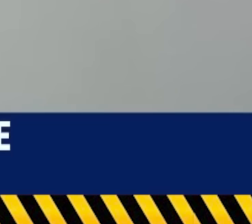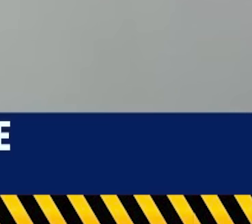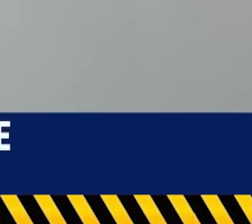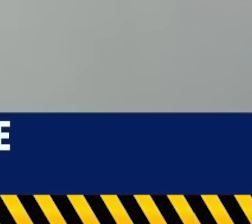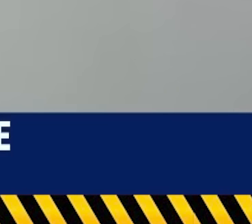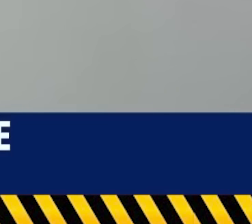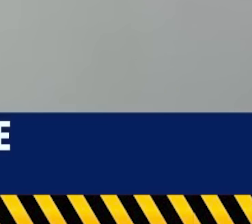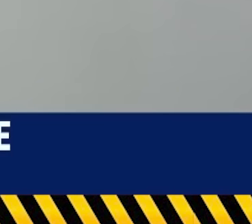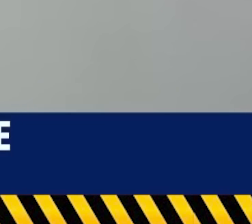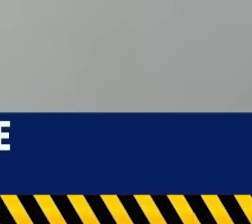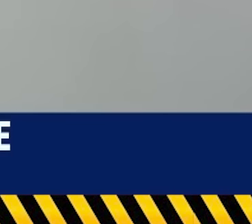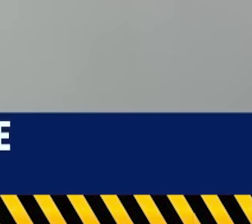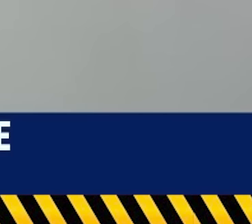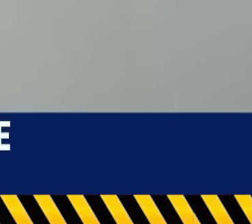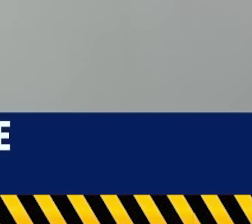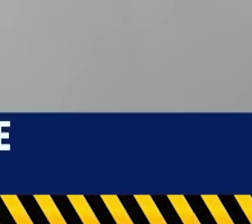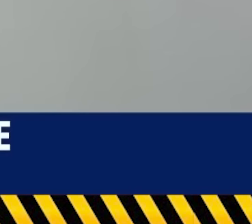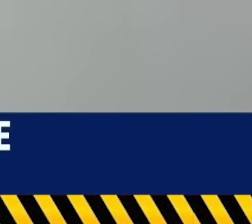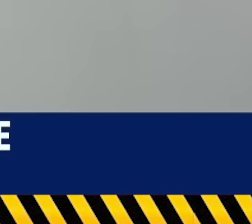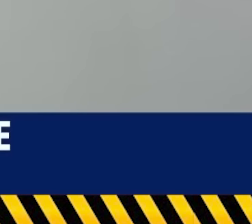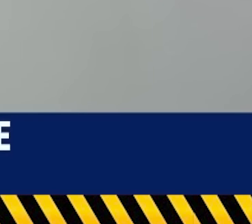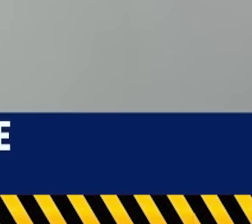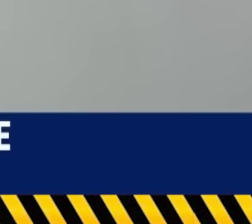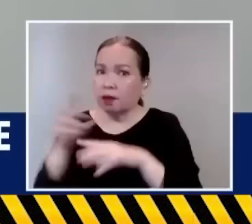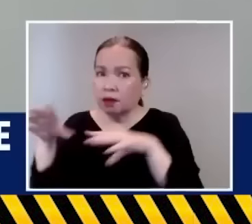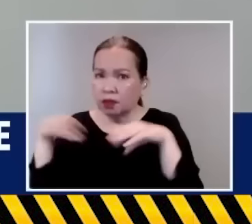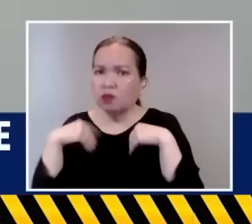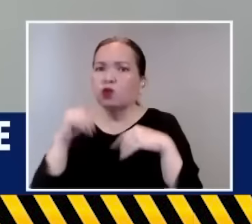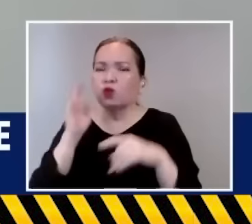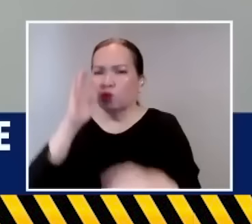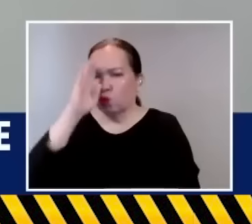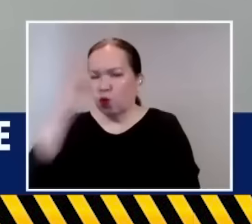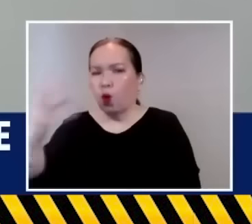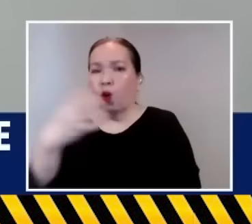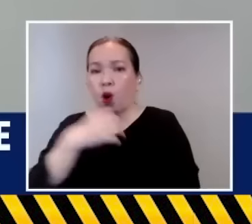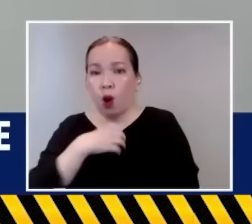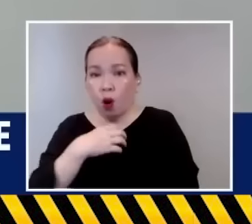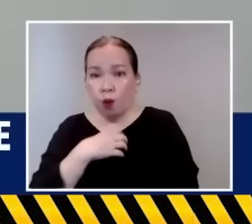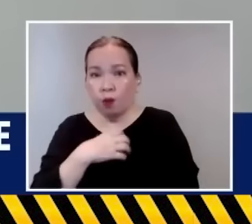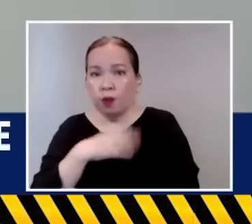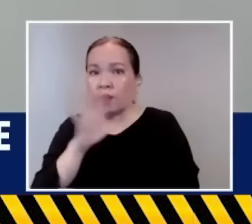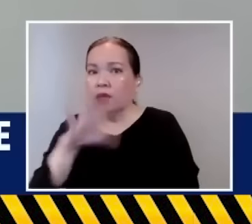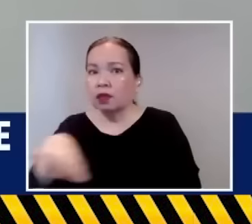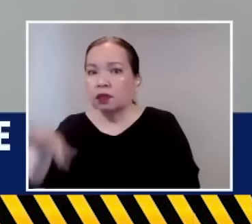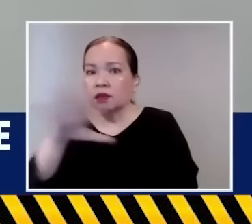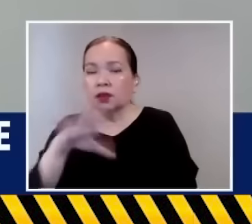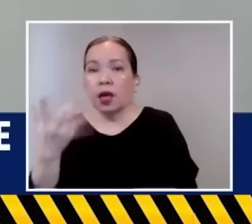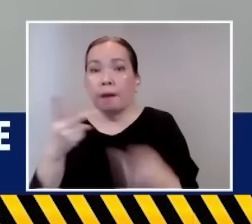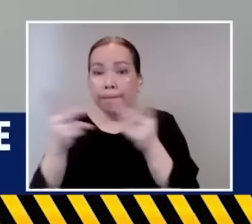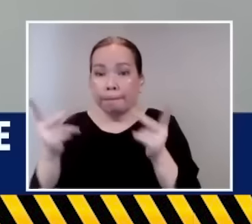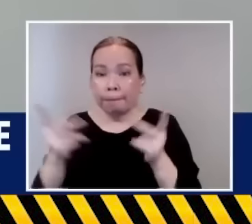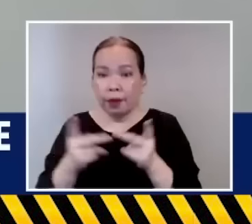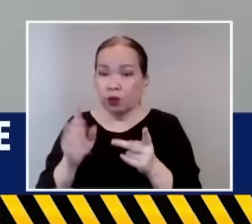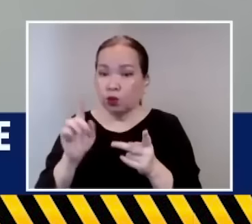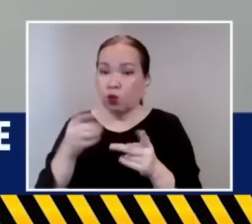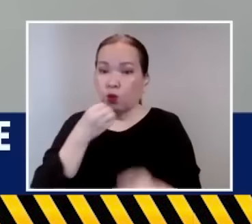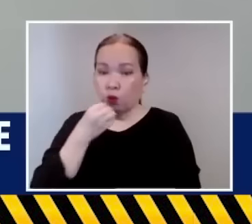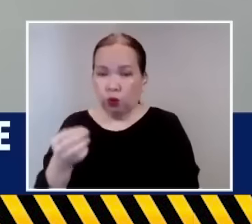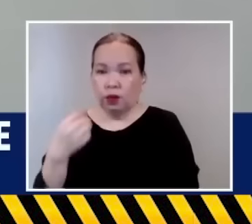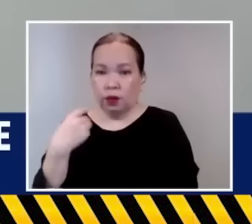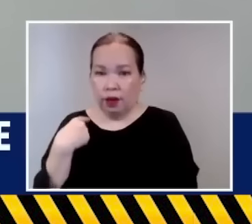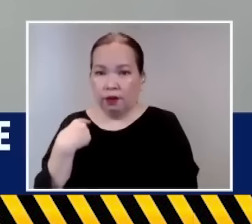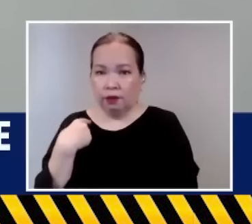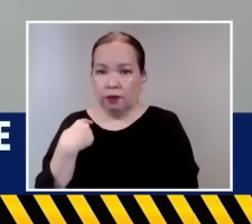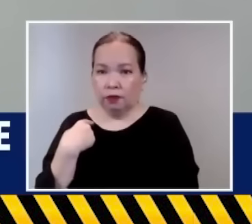mga natanggap nyo, ay mag-complain talaga kayo dun sa platform na pinag-orderan nyo para